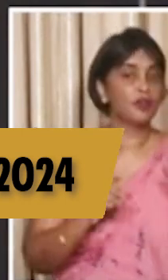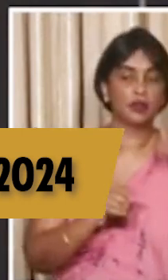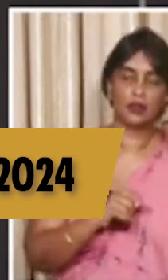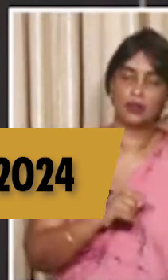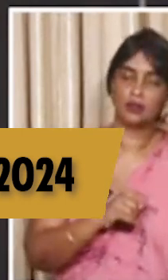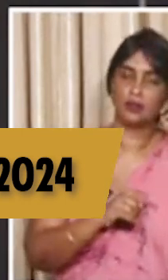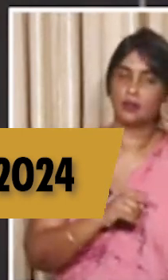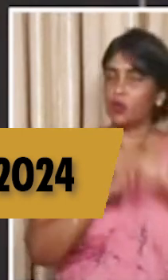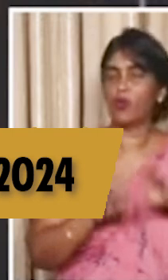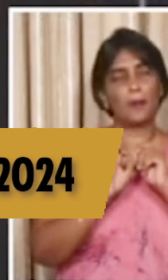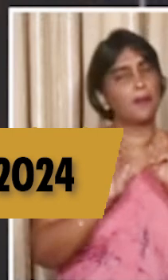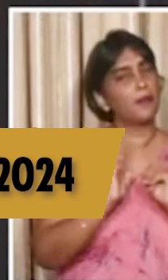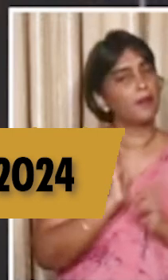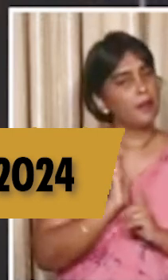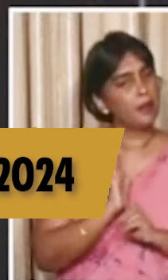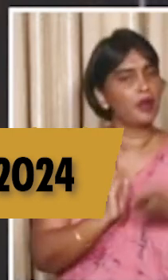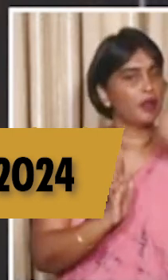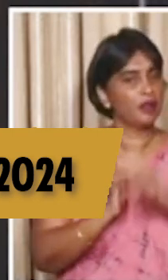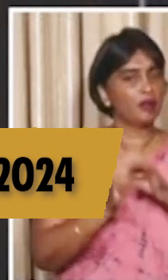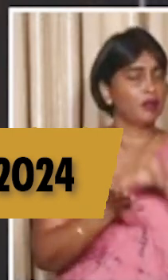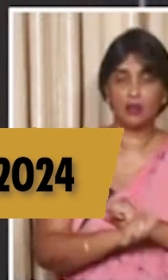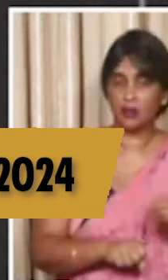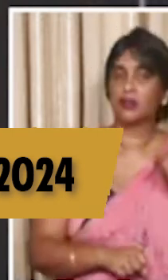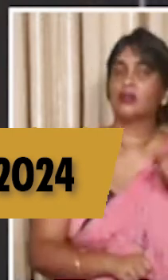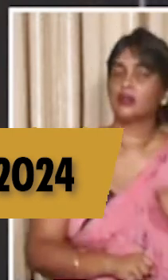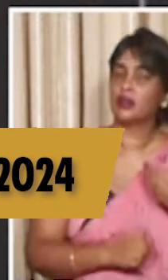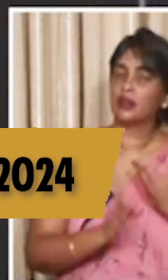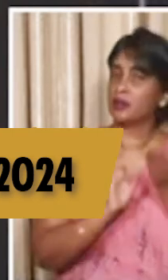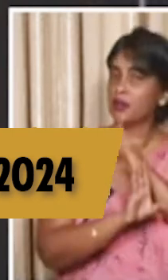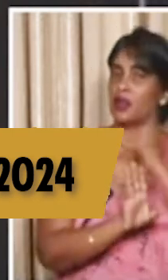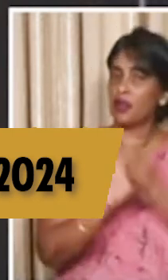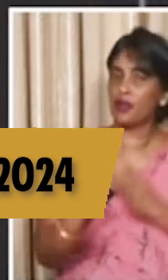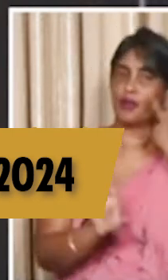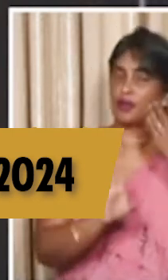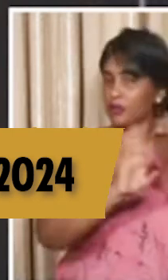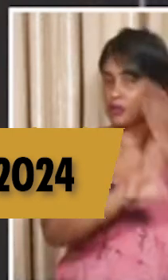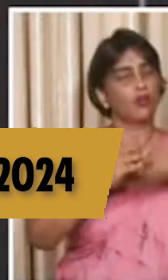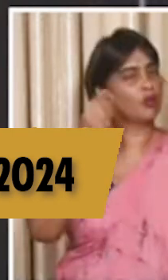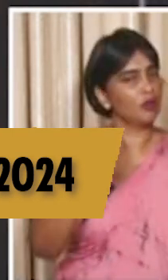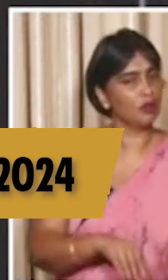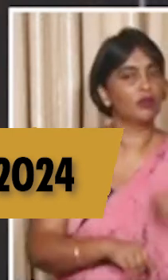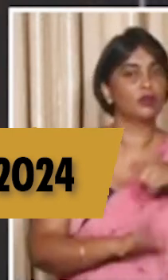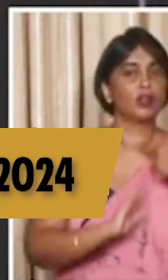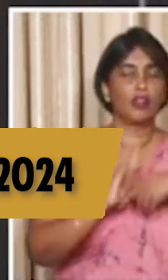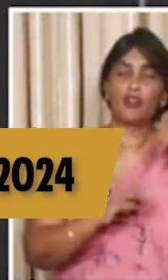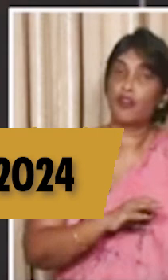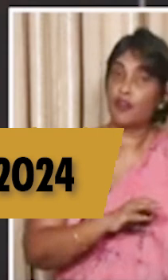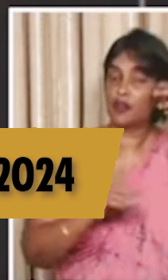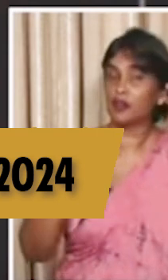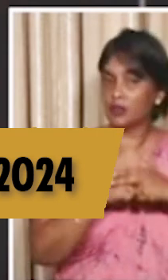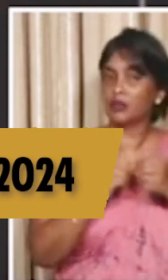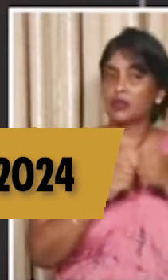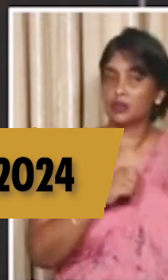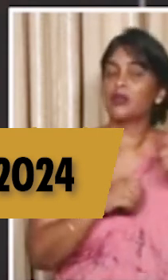කරේ මෙවැනි අනපනක්, මෙවැනි තීරණ නොගත්ත හින්දා තමයි අපි පහුගිය අවුරුදු දෙකකට කලින් මේ රට බංකොලොත් උනේ. මේ රට විදුලි මේ විදුලි කප්පාදුව